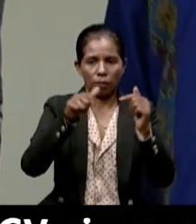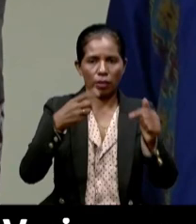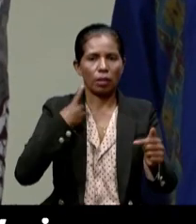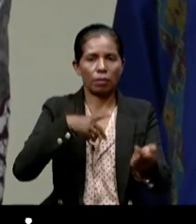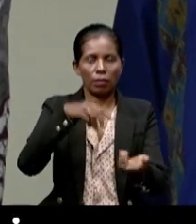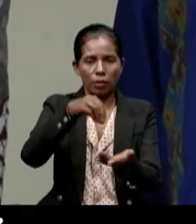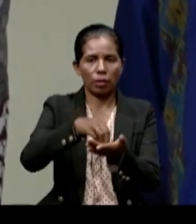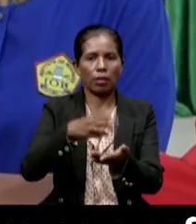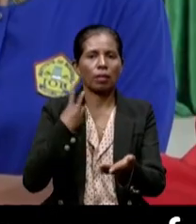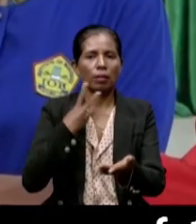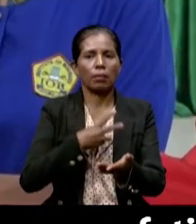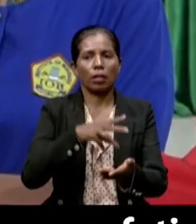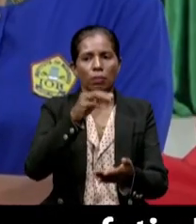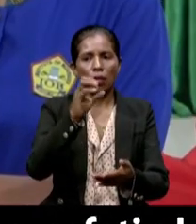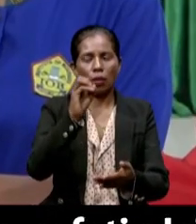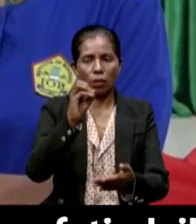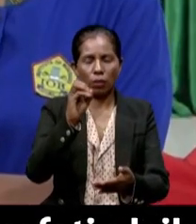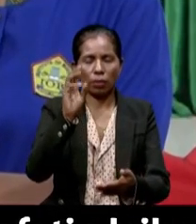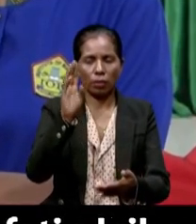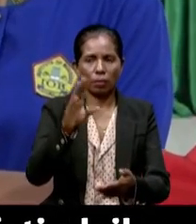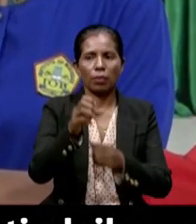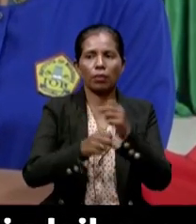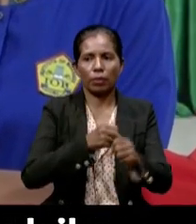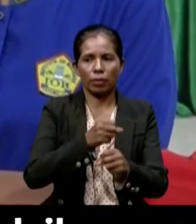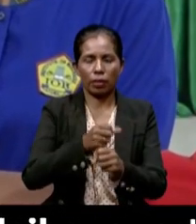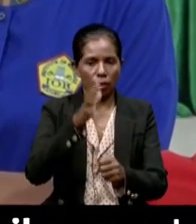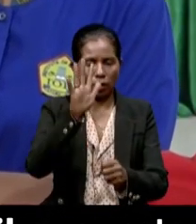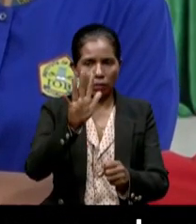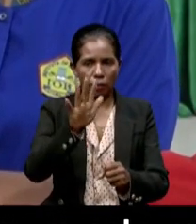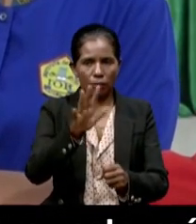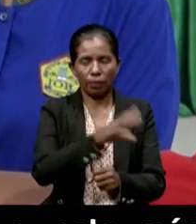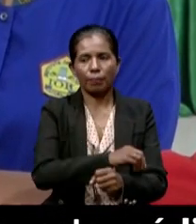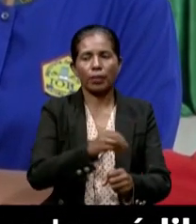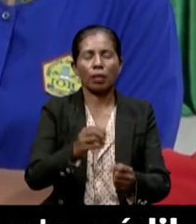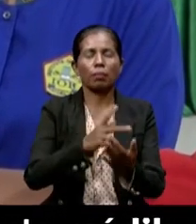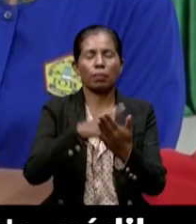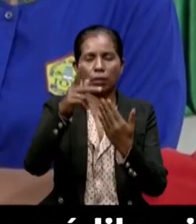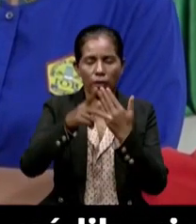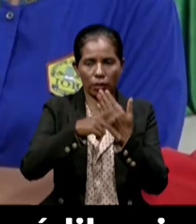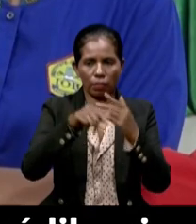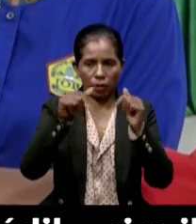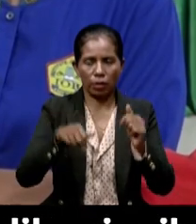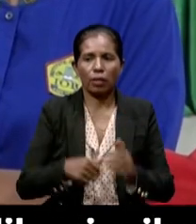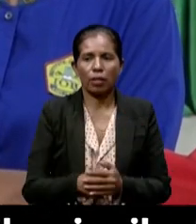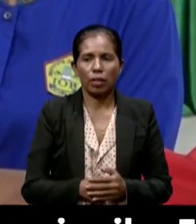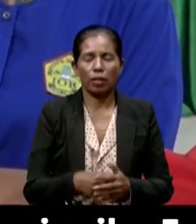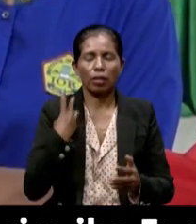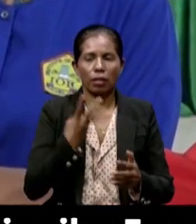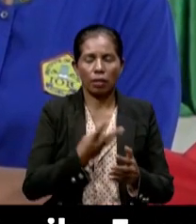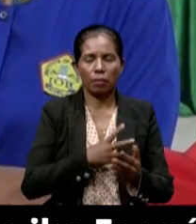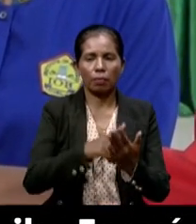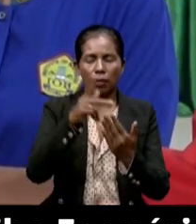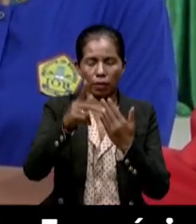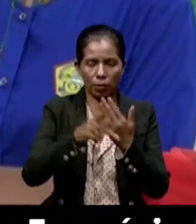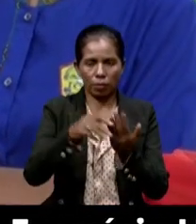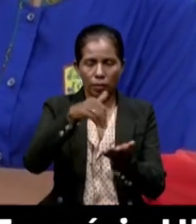ba iha minia emoane ba tinan limania. Double degree program ne programa idane be maka